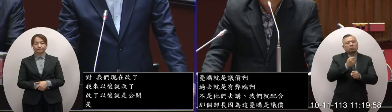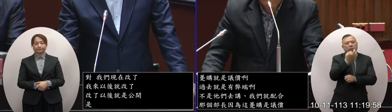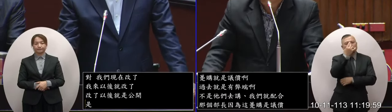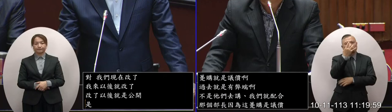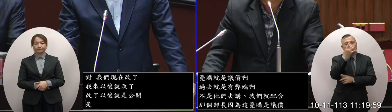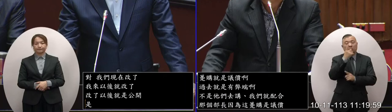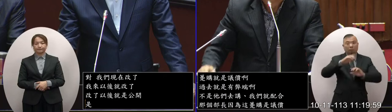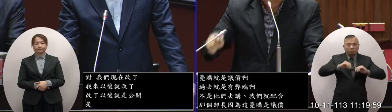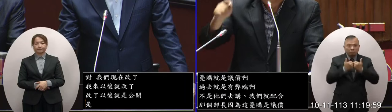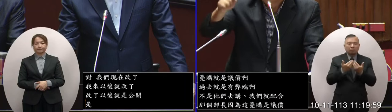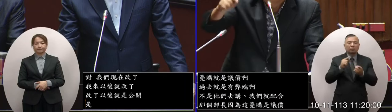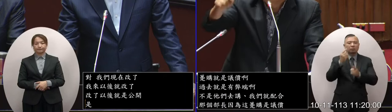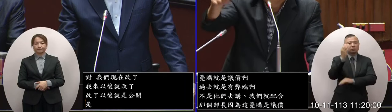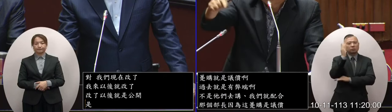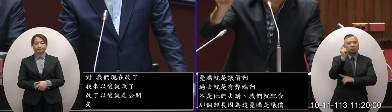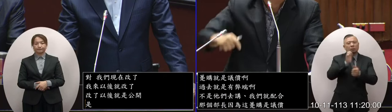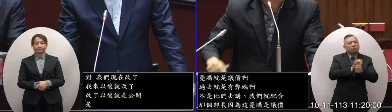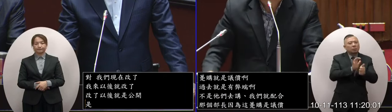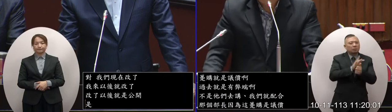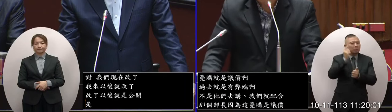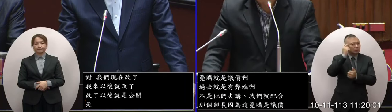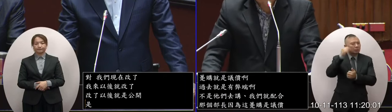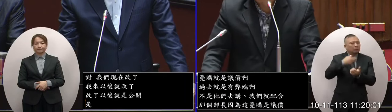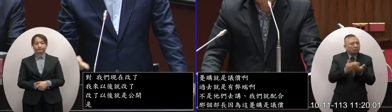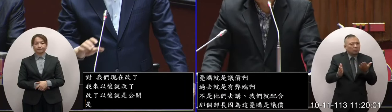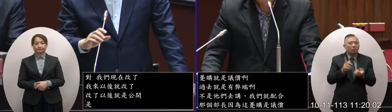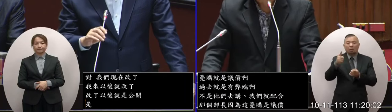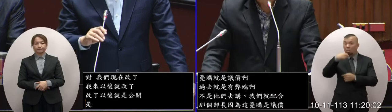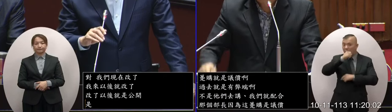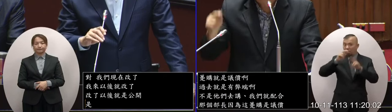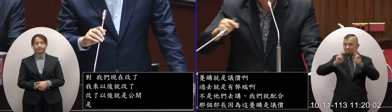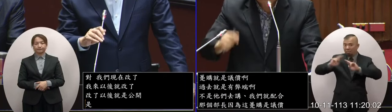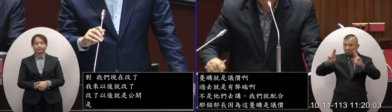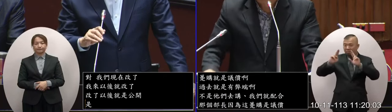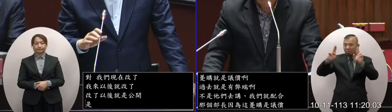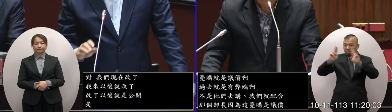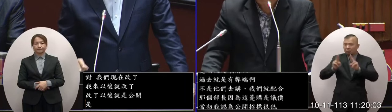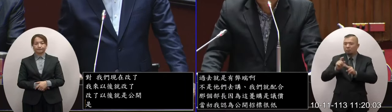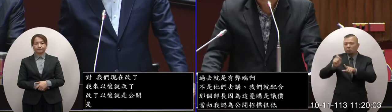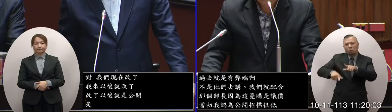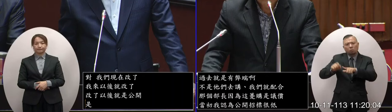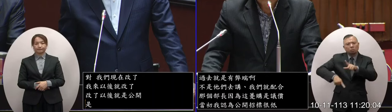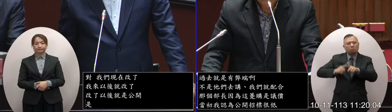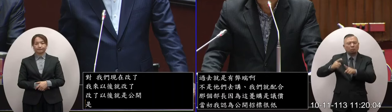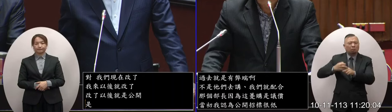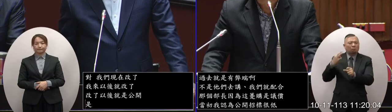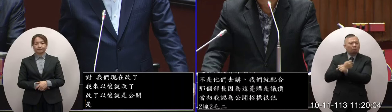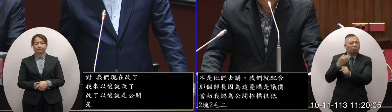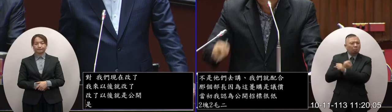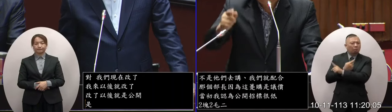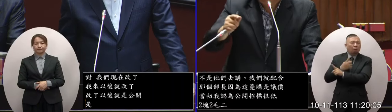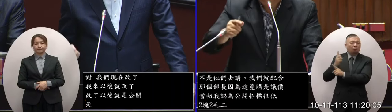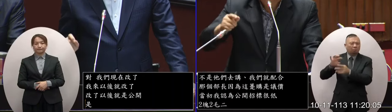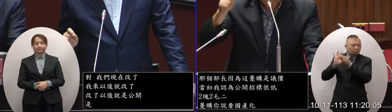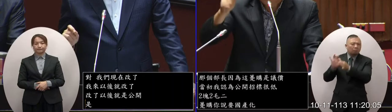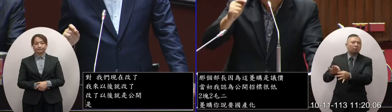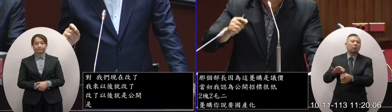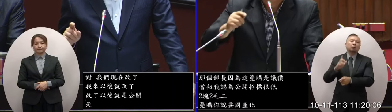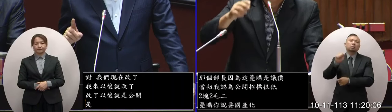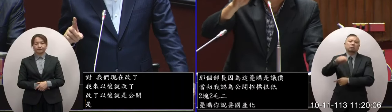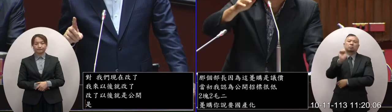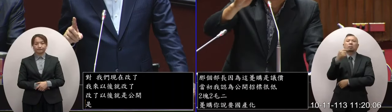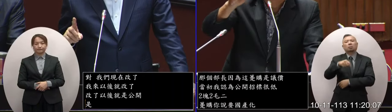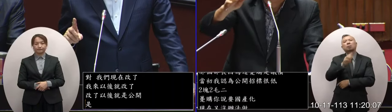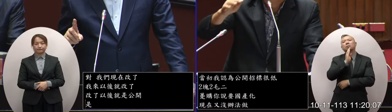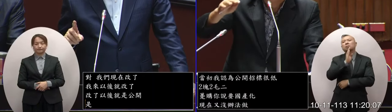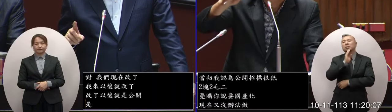哈，讲实在话，为什么台电会亏损连连？这个不是没有原因啊，对不对？因为哈，电